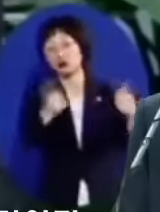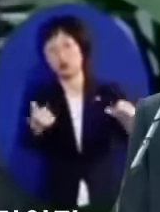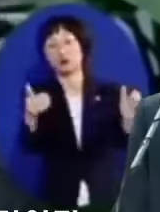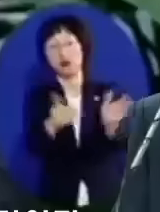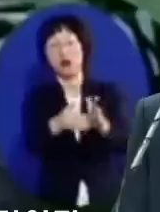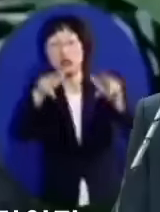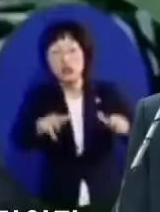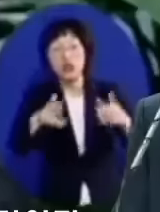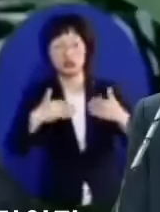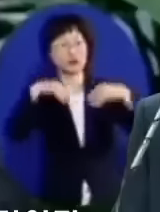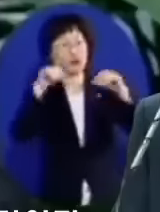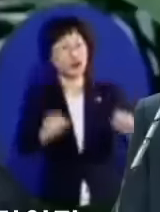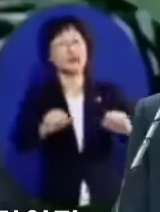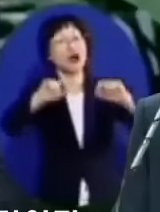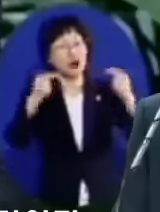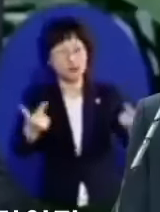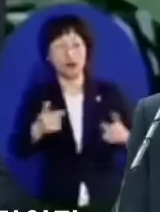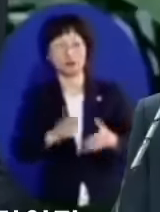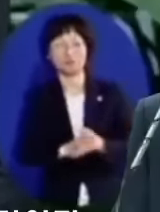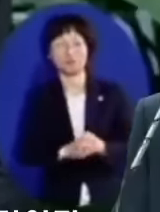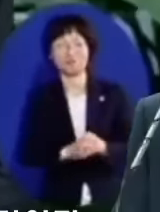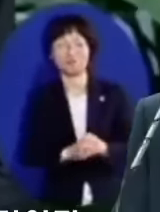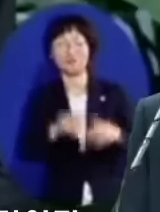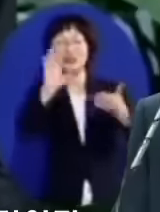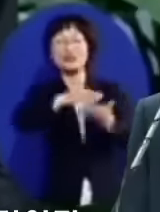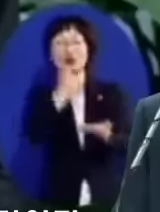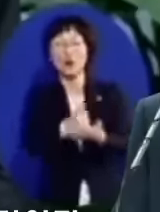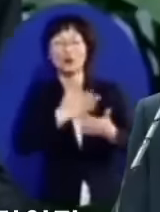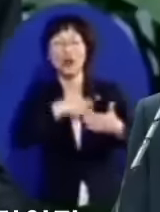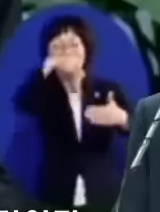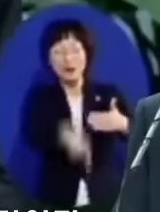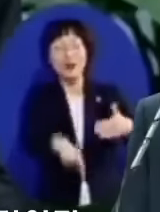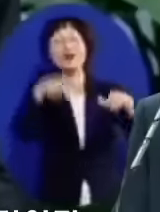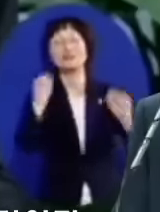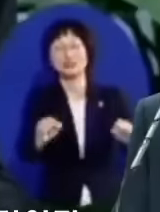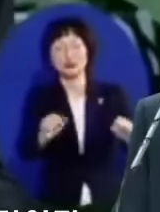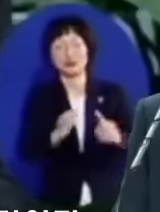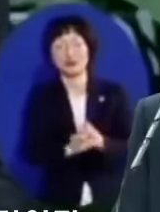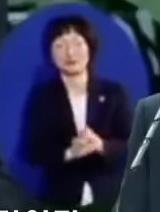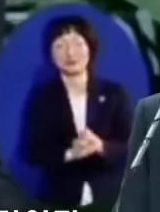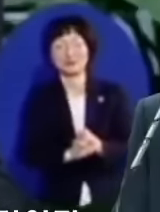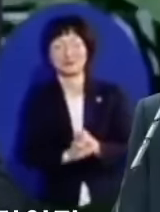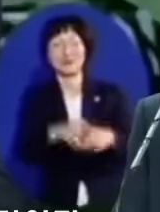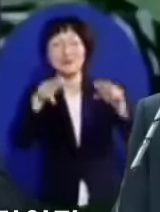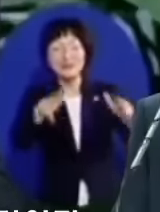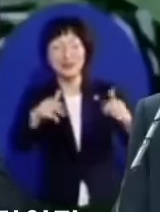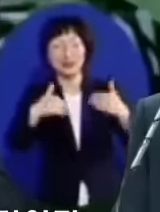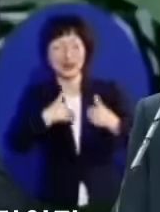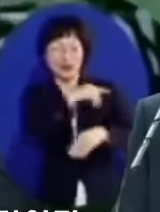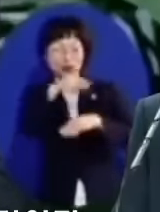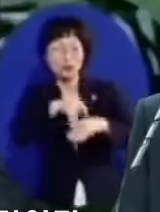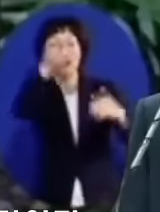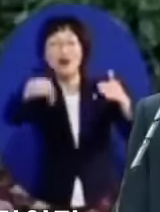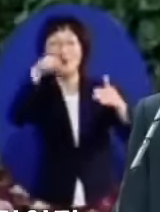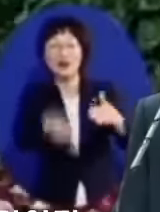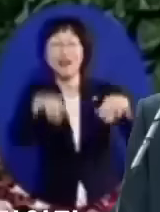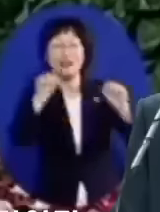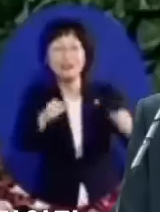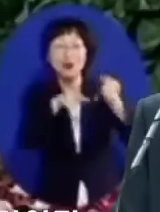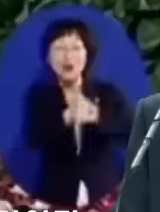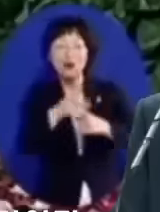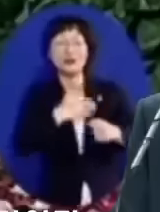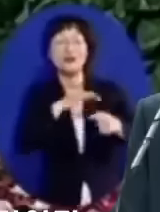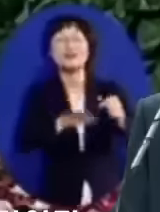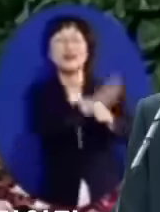이제 내가 산 것은 내가 아니다. 그리스도가 내 안에 사신 것이다. 이제 내가 육체 가운데 사는 것은 나를